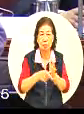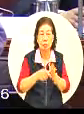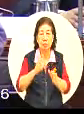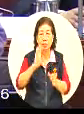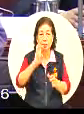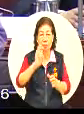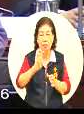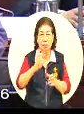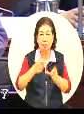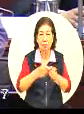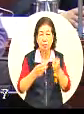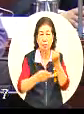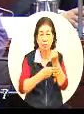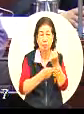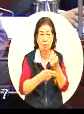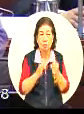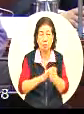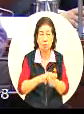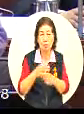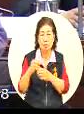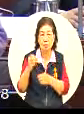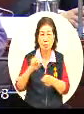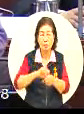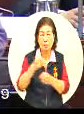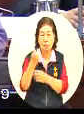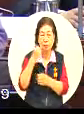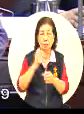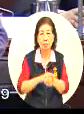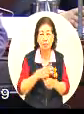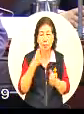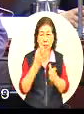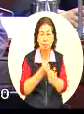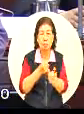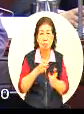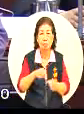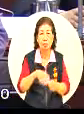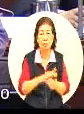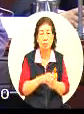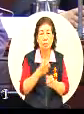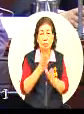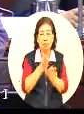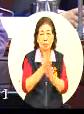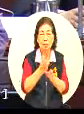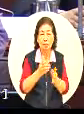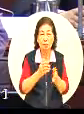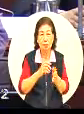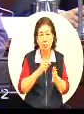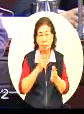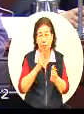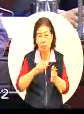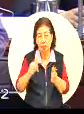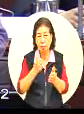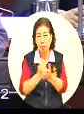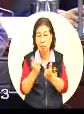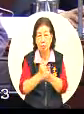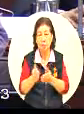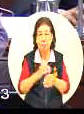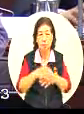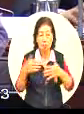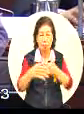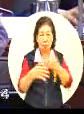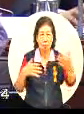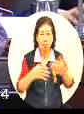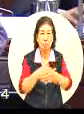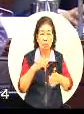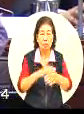缔。第二个部分，我们会把货柜车通行的路段啊，这个部分我